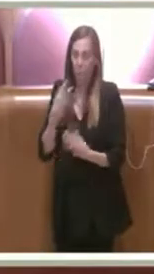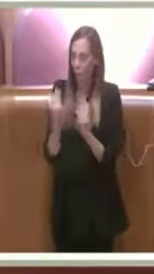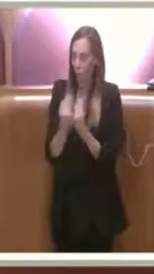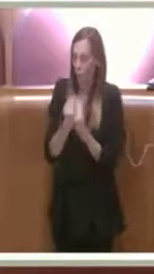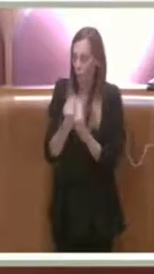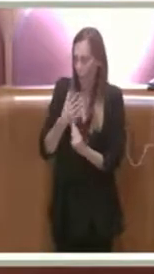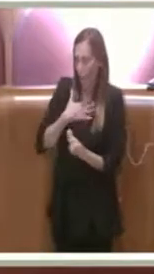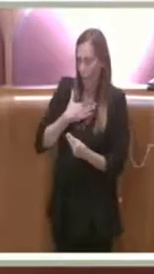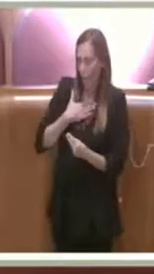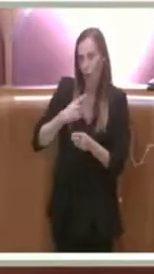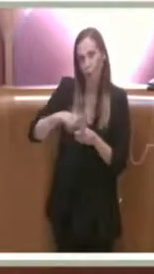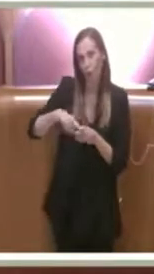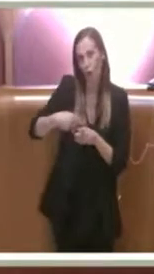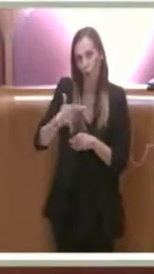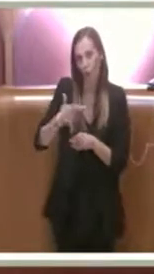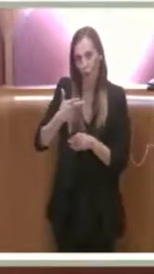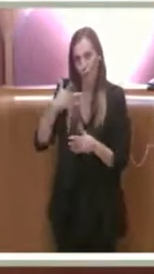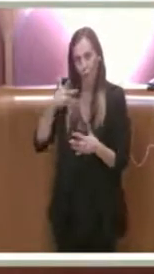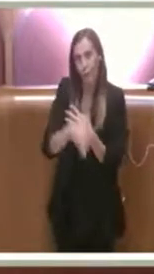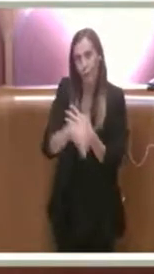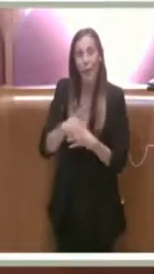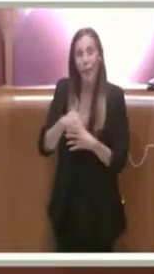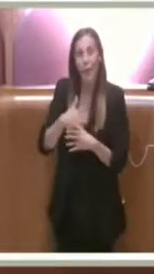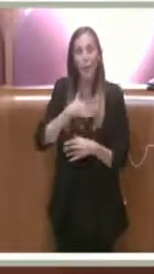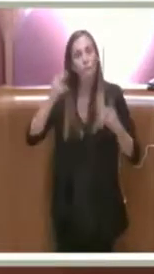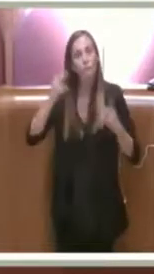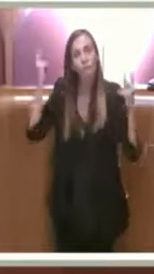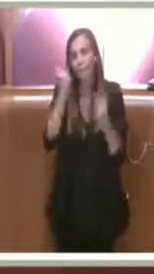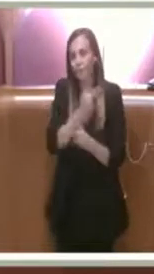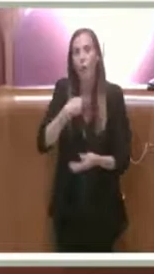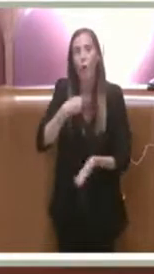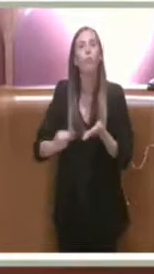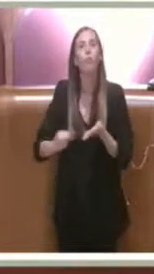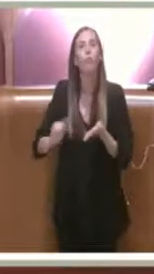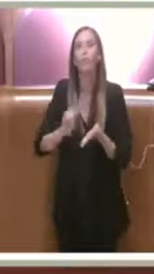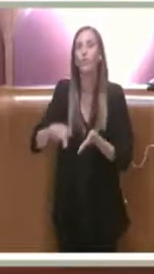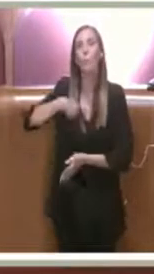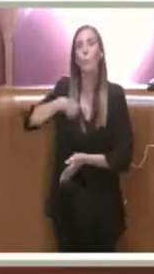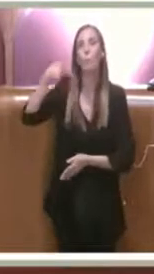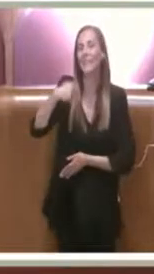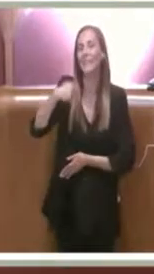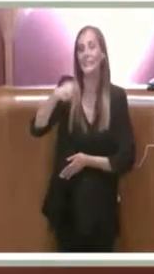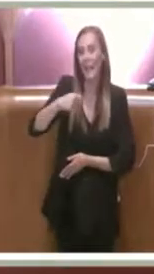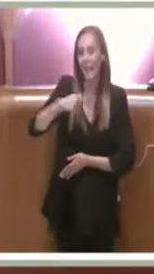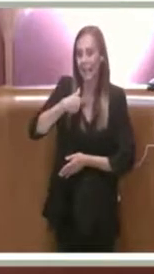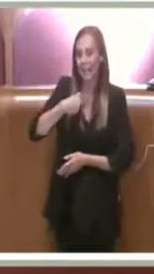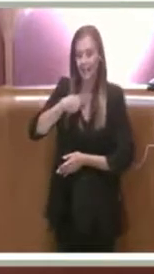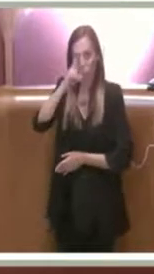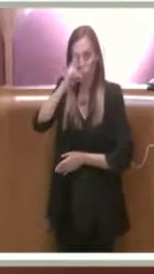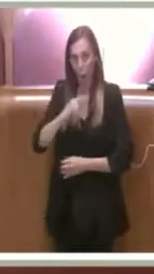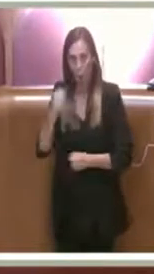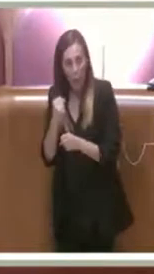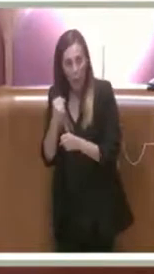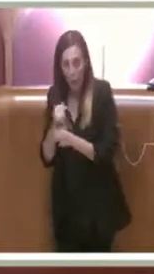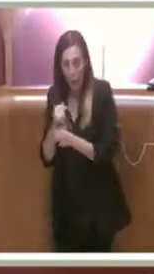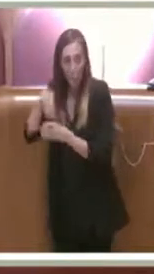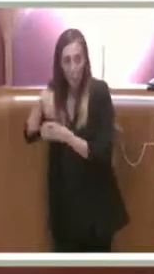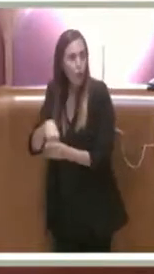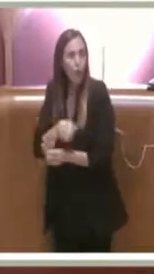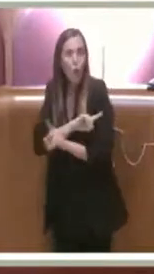collega successivamente, io pur non facendo parte dell'ufficio di presidenza, Presidente, come appunto le mie colleghe